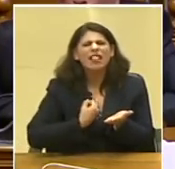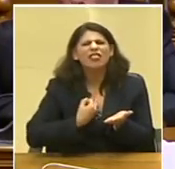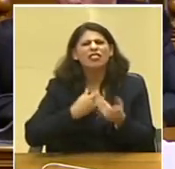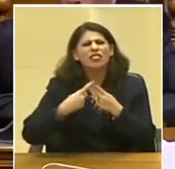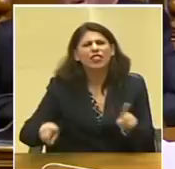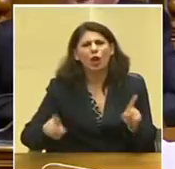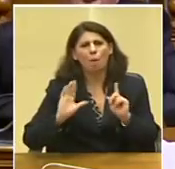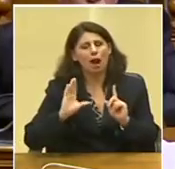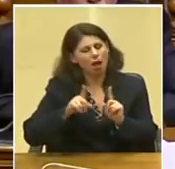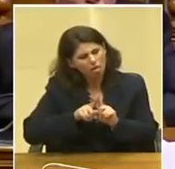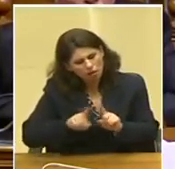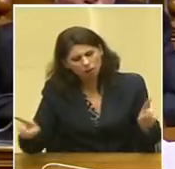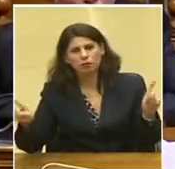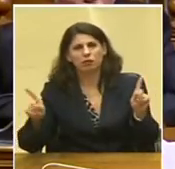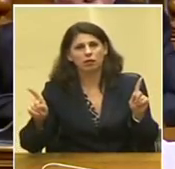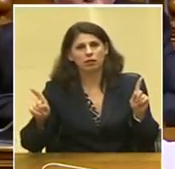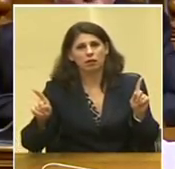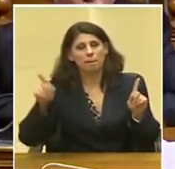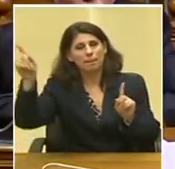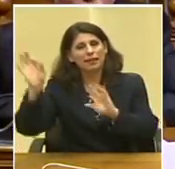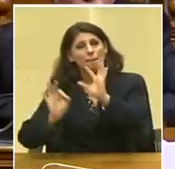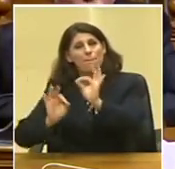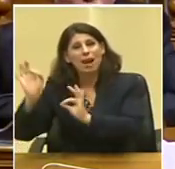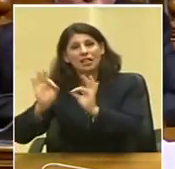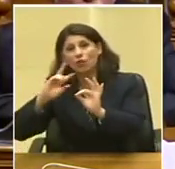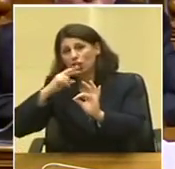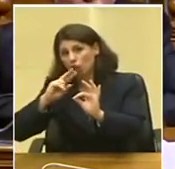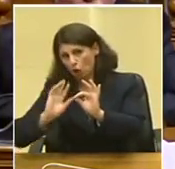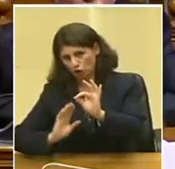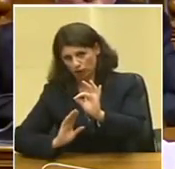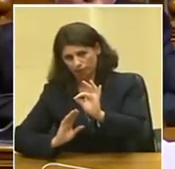έχει καμία σχέση με την μακεδονική γλώσσα».